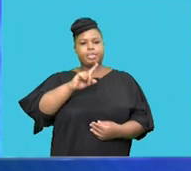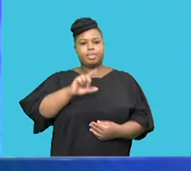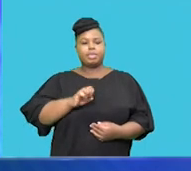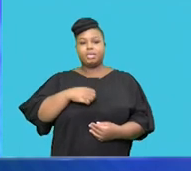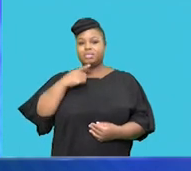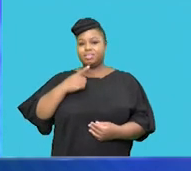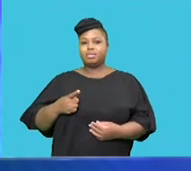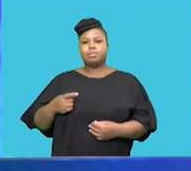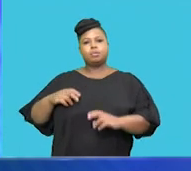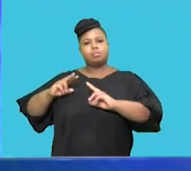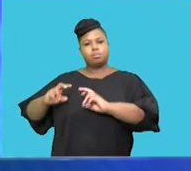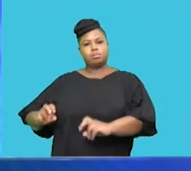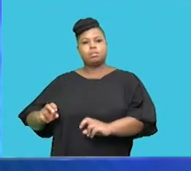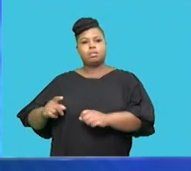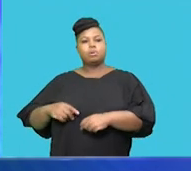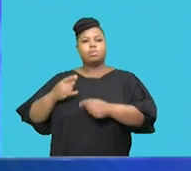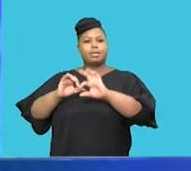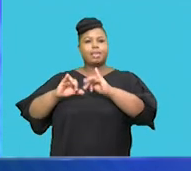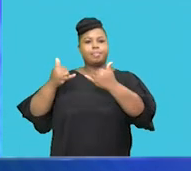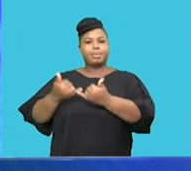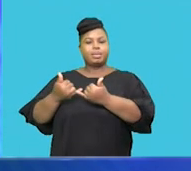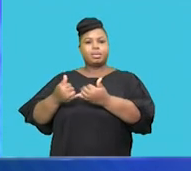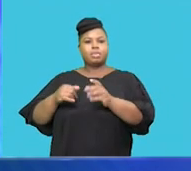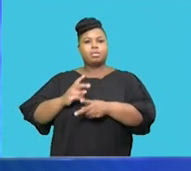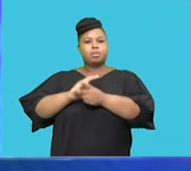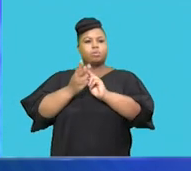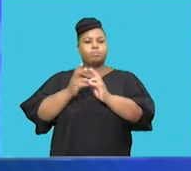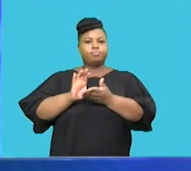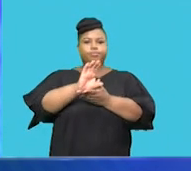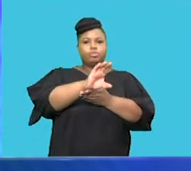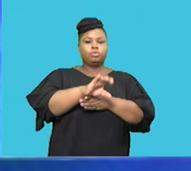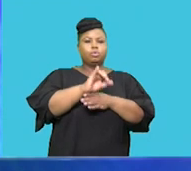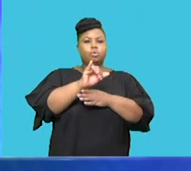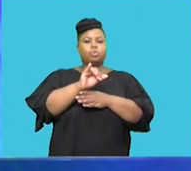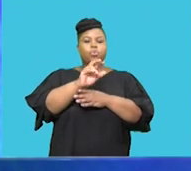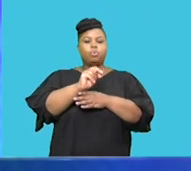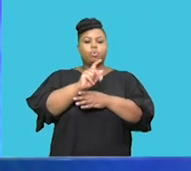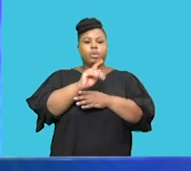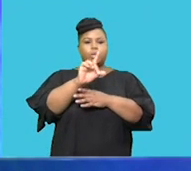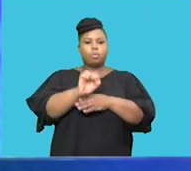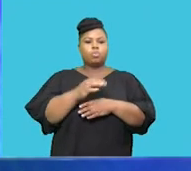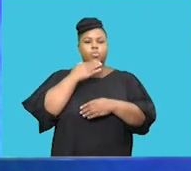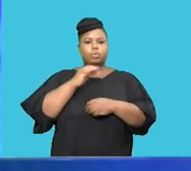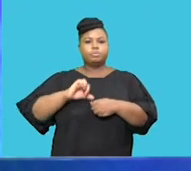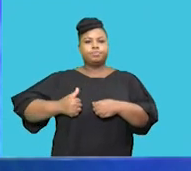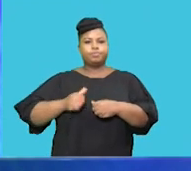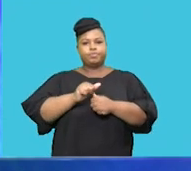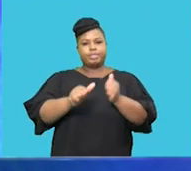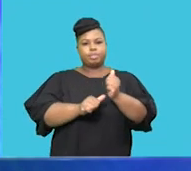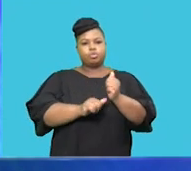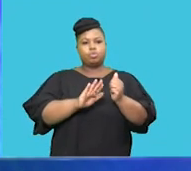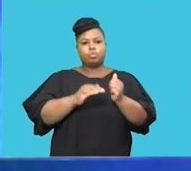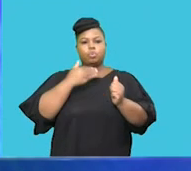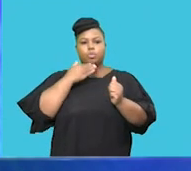malunga nemali-mboleko eyanikwa inkampani yakwaNkwelo Investment ephethwe nguNceba Nkwelo ongumkhwenyana kasekela mongameli